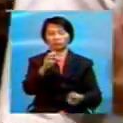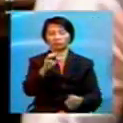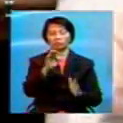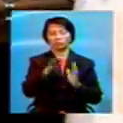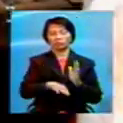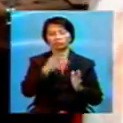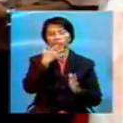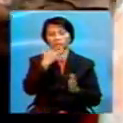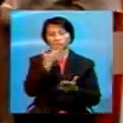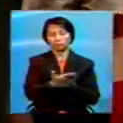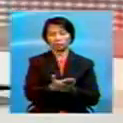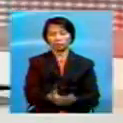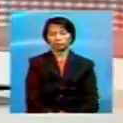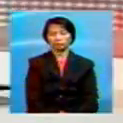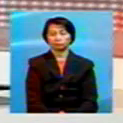nasib